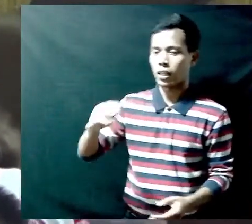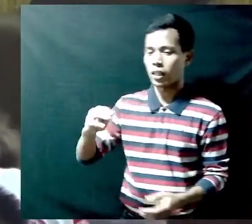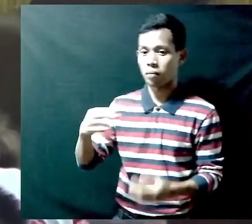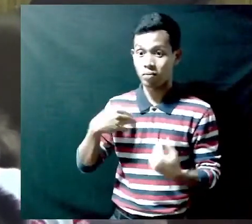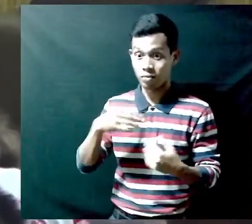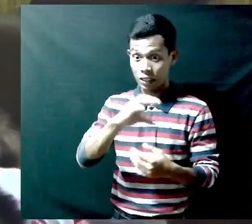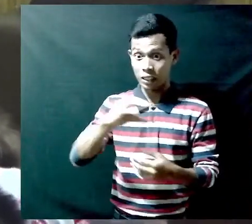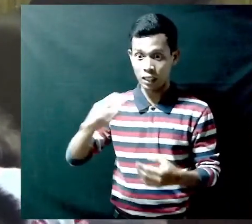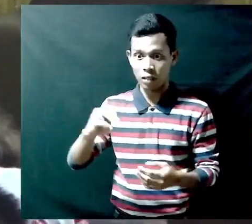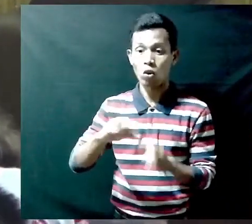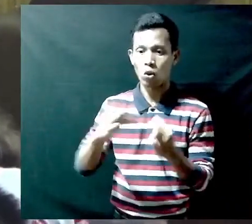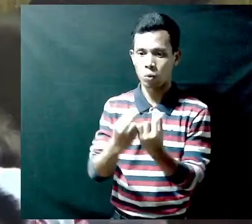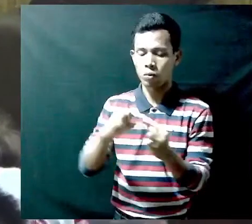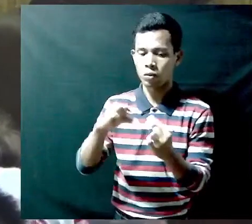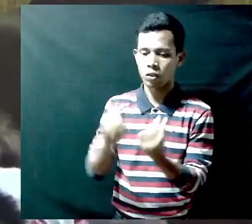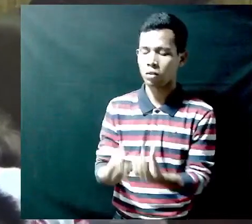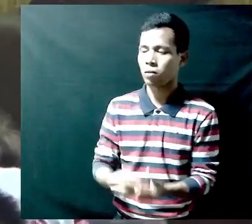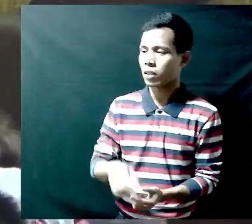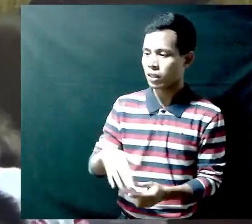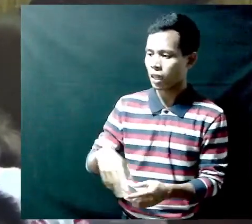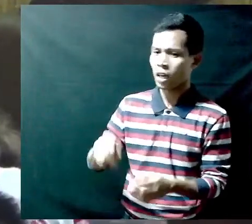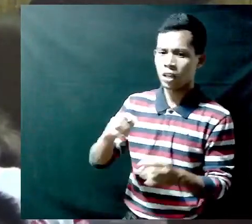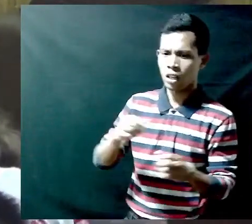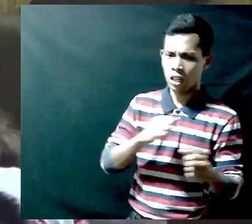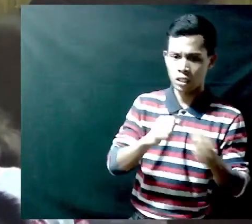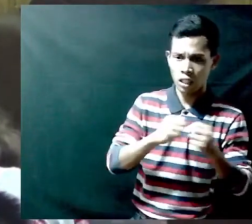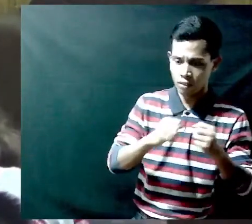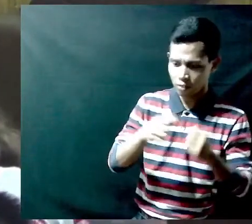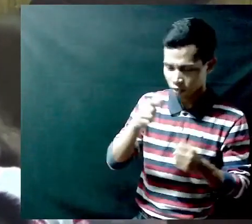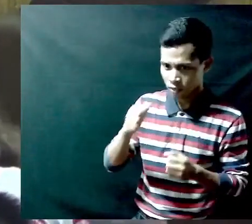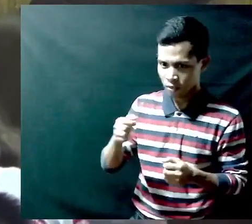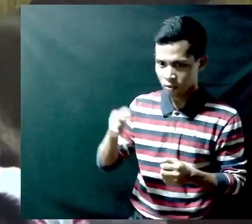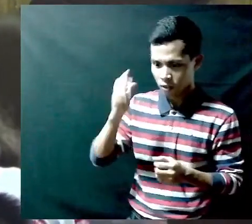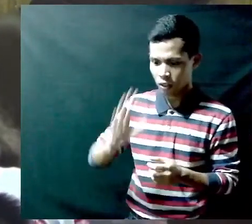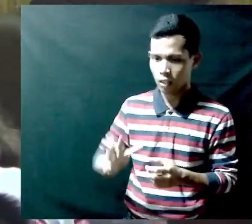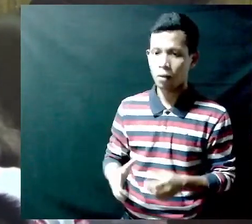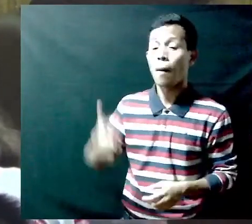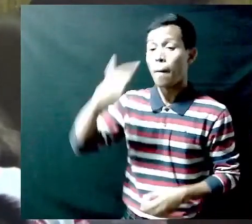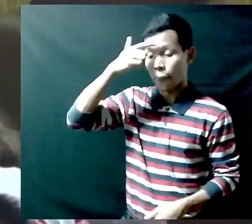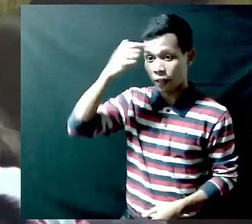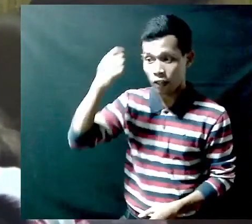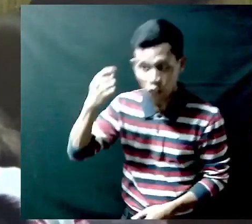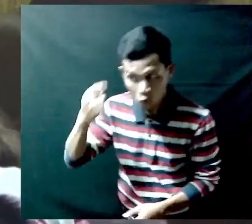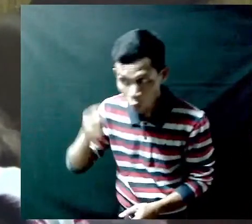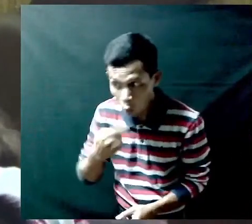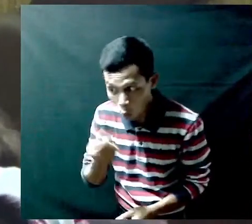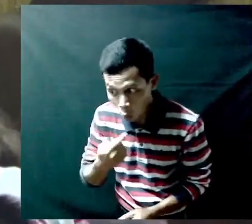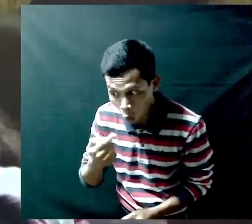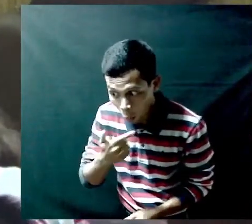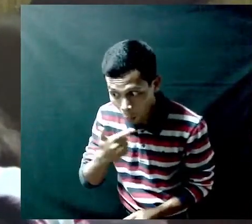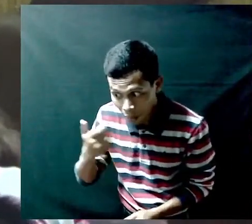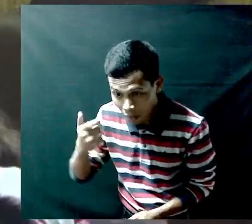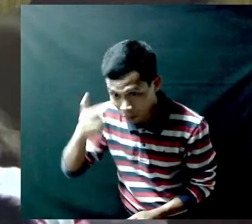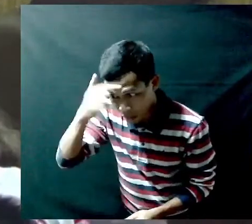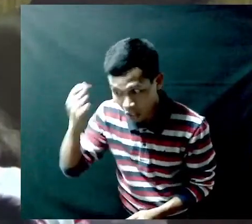guys, lagi sinasabi ng asawa ko, dahil saan? Dahil kanino?